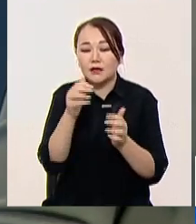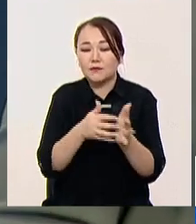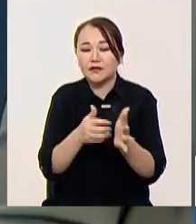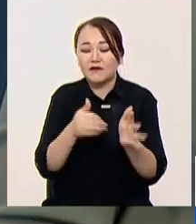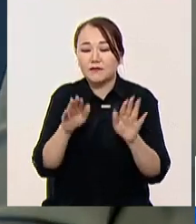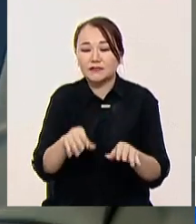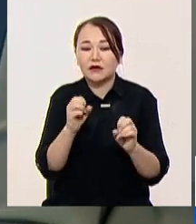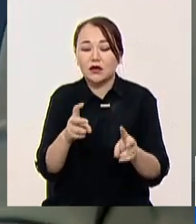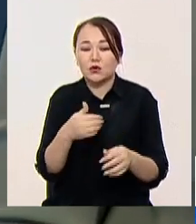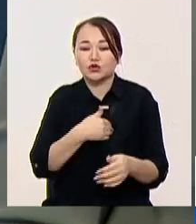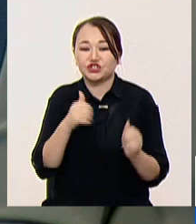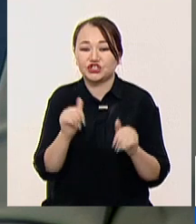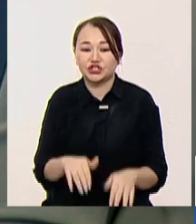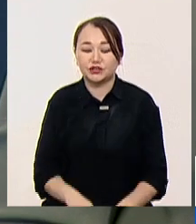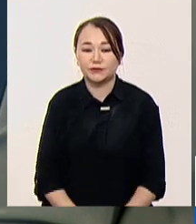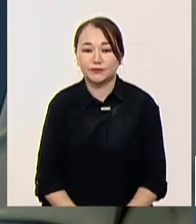қалай жоймақ?